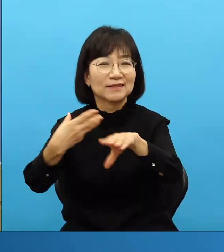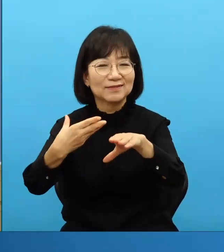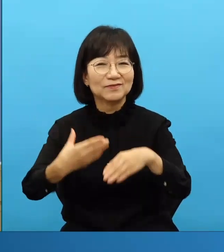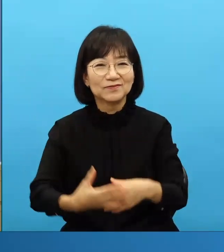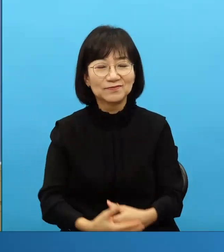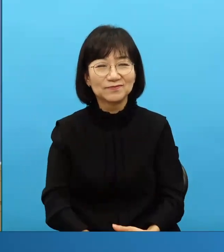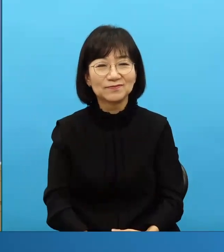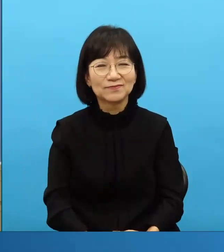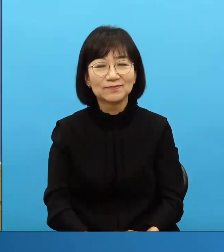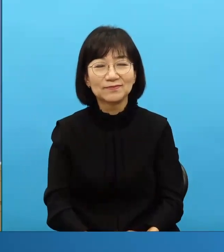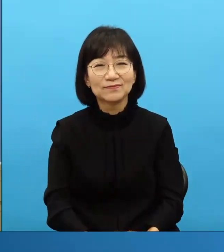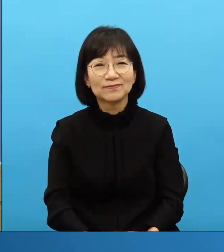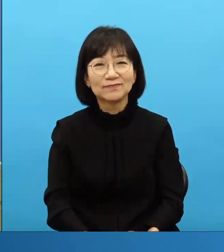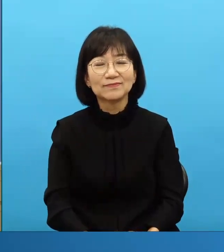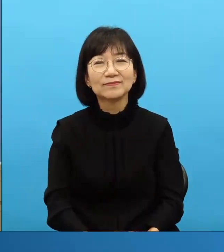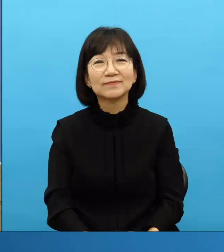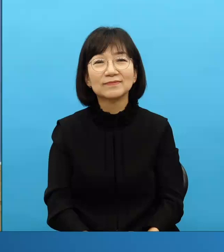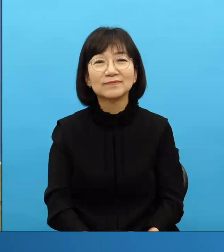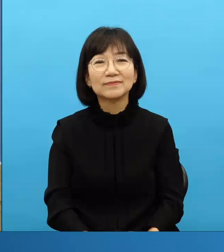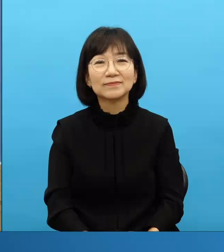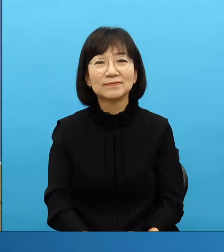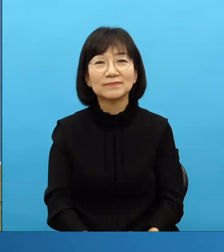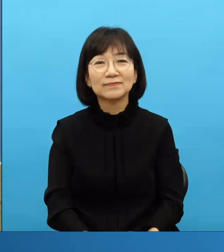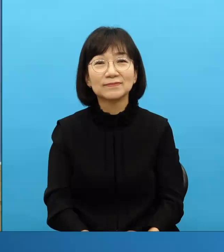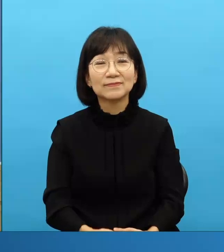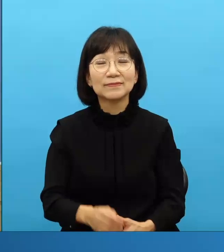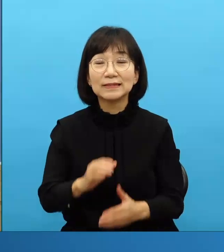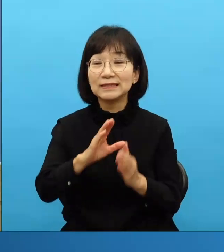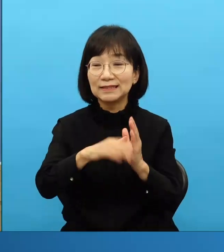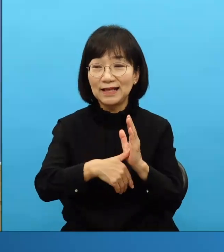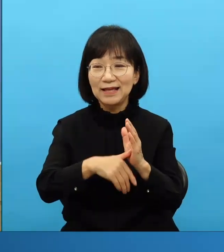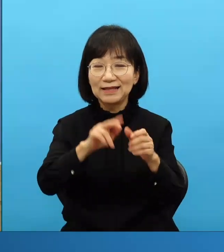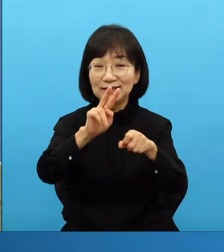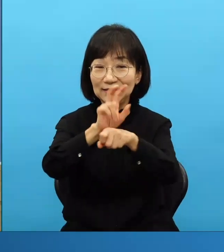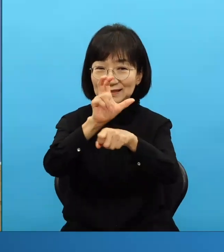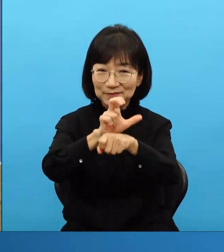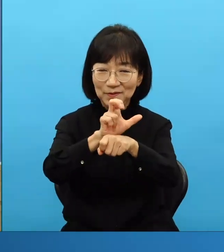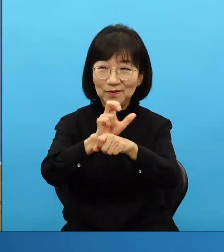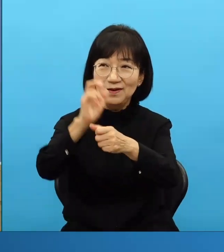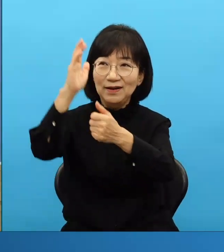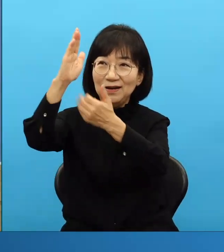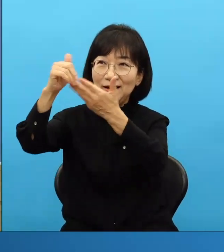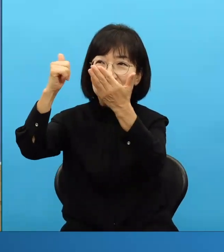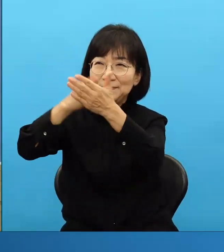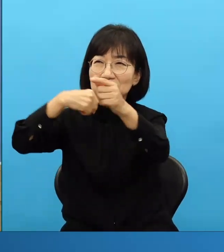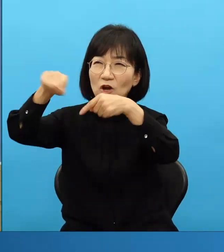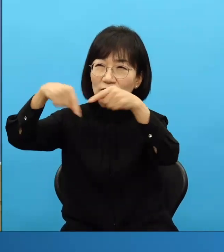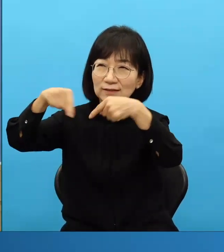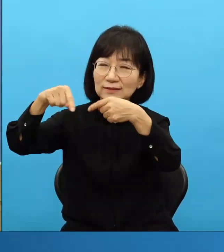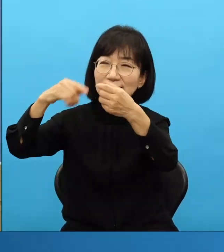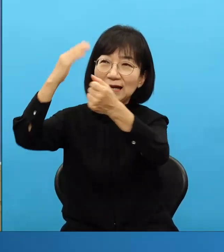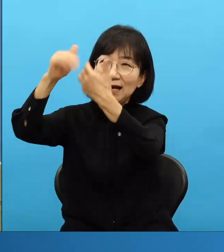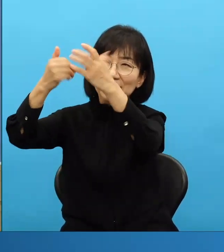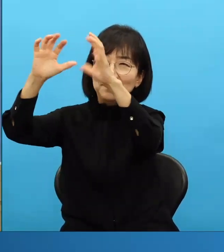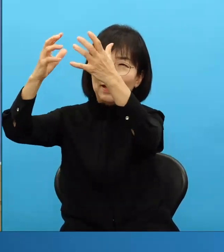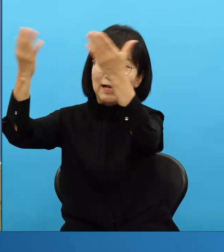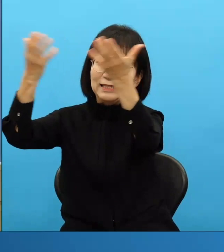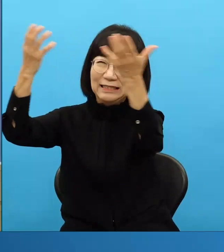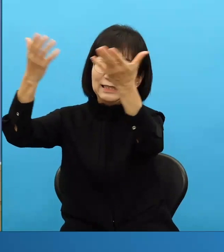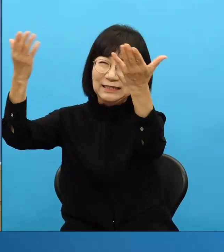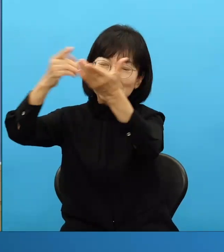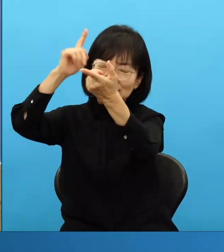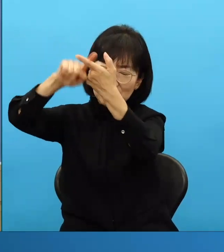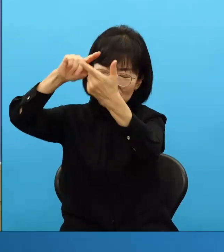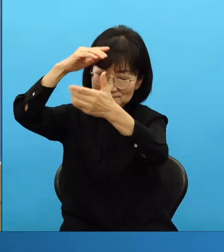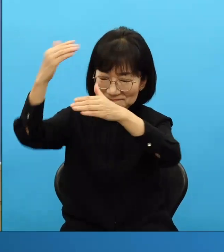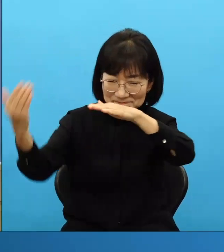God, that in itself is an answer. 그러면 25 Then 25 하나님의 hours. 역사, 하나님 나라의 일은 이루어지게 되어 있습니다. The works